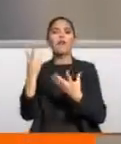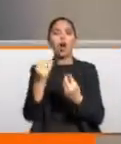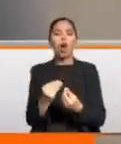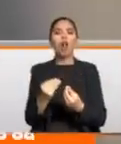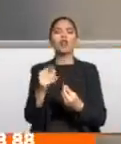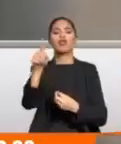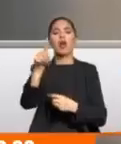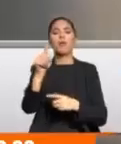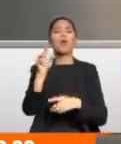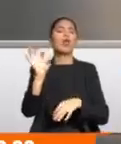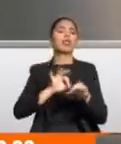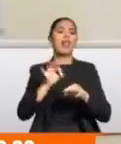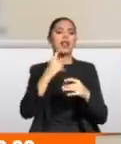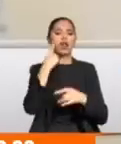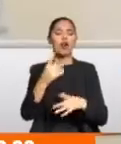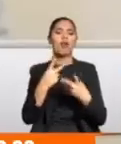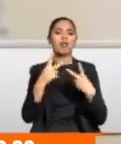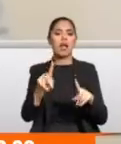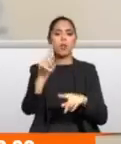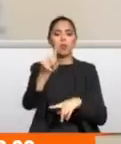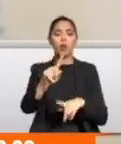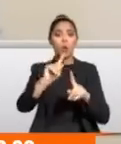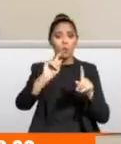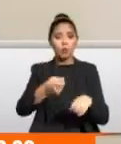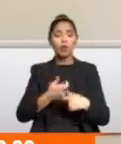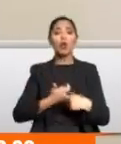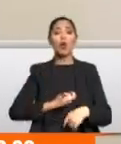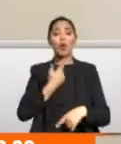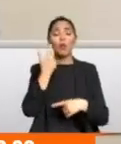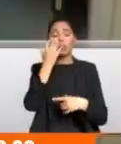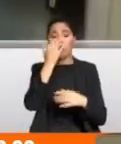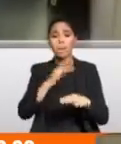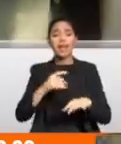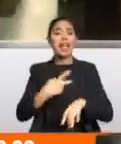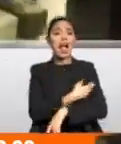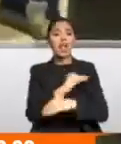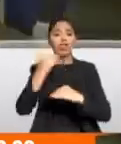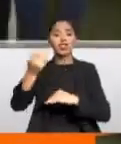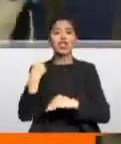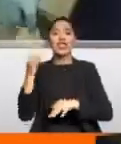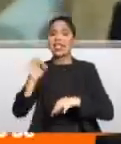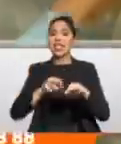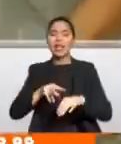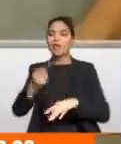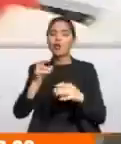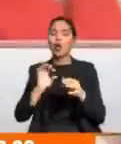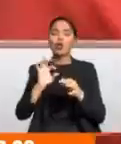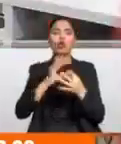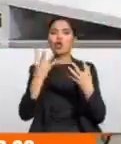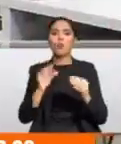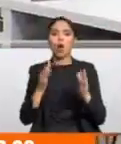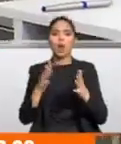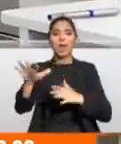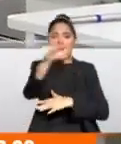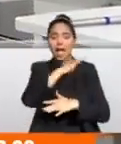göstermeden atlatacağı anlaşılabilecek. Dahası bu keşif umutla beklenen aşı dışında yeni tedavilerin yolunu açabilecek.